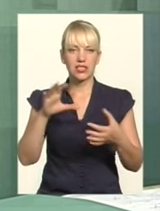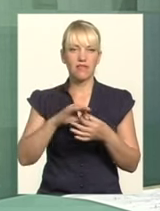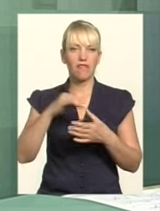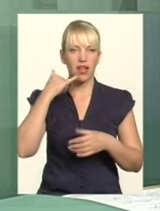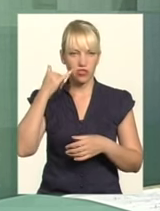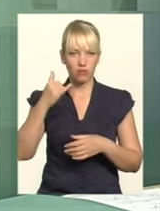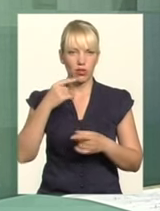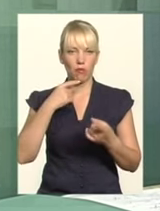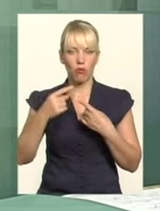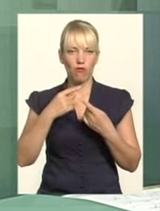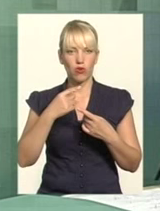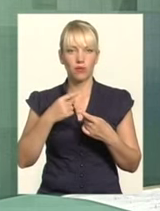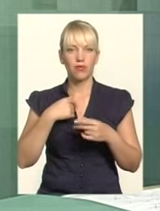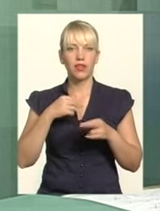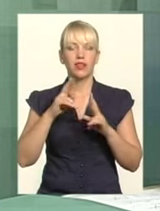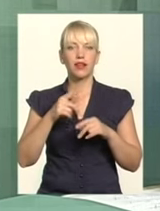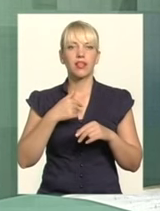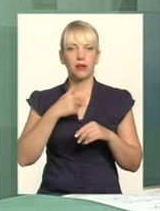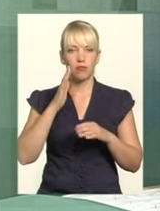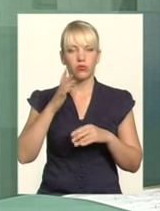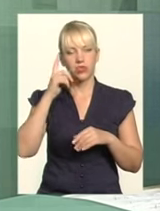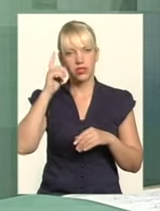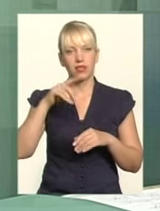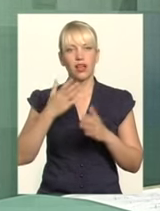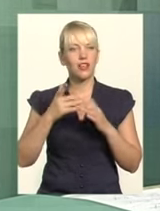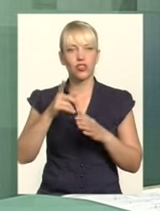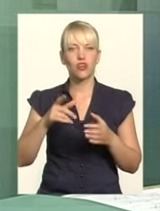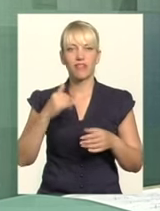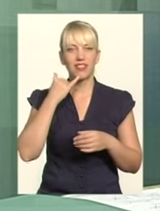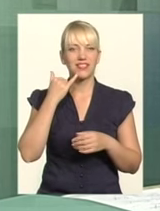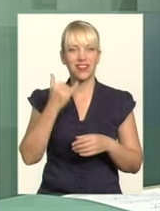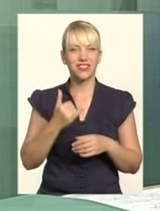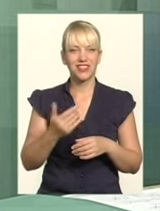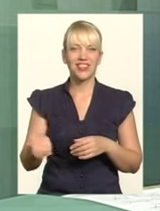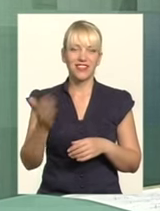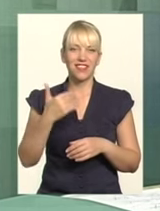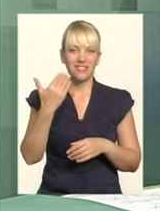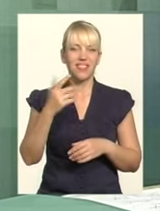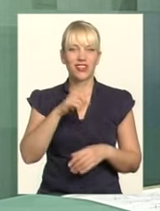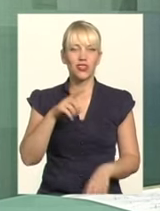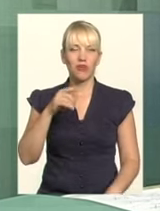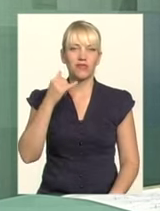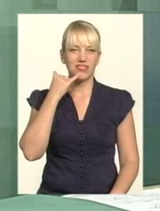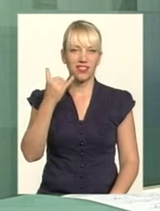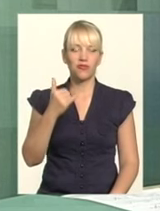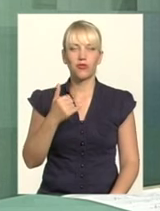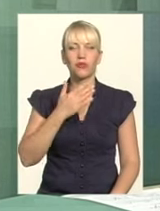Добренько? Добре. І як я маю знати, як ви не зв'яжетеся? Дайте свій телефон. Ми вас по базі. Мій телефон